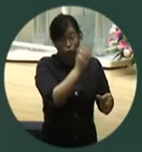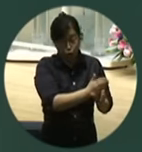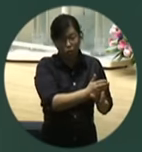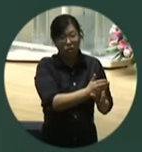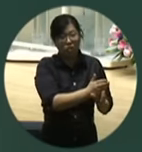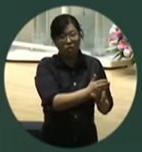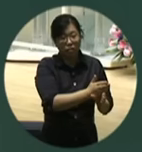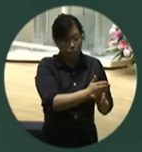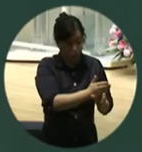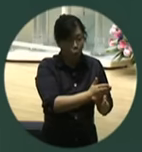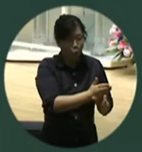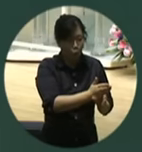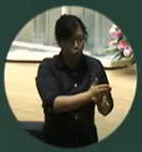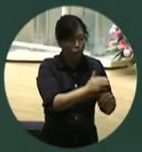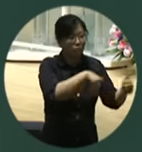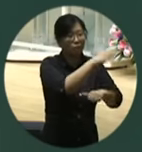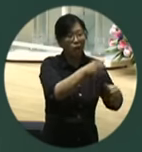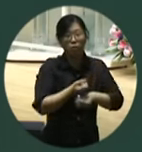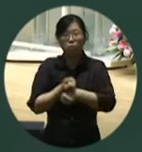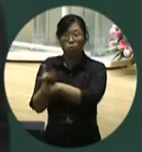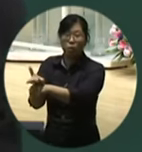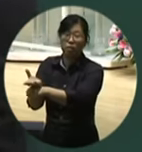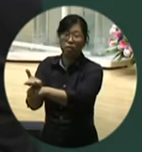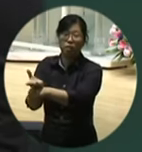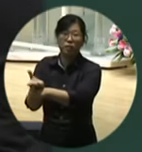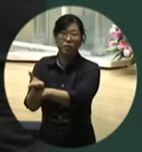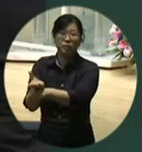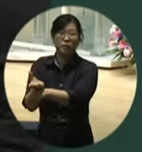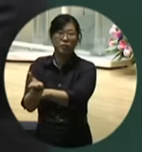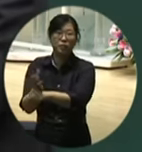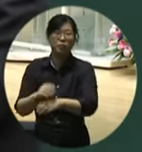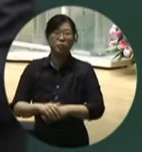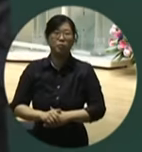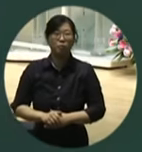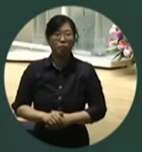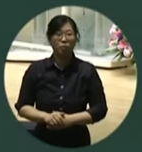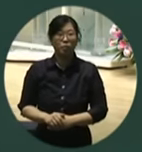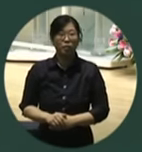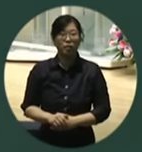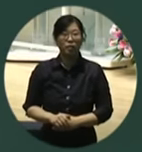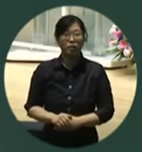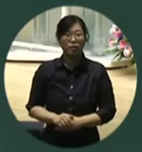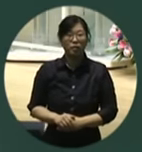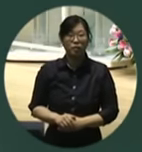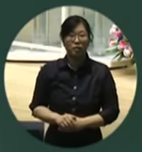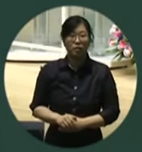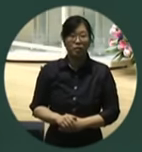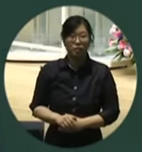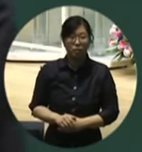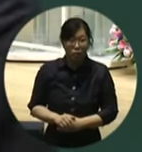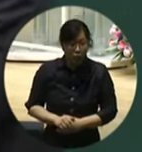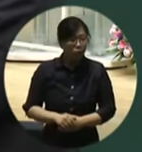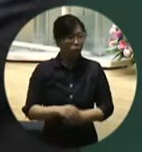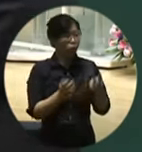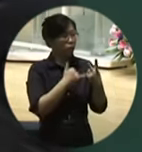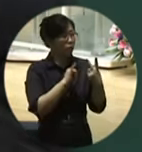이걸 전달해 준 겁니다. So she relayed that news to them. 이게 지금 아무것도 아닌 것처럼 보이지만은요, 이 정탐꾼에게는 굉장히 굉장한